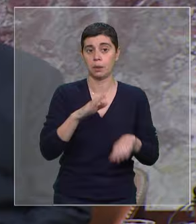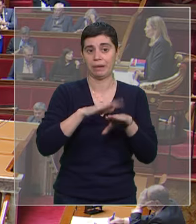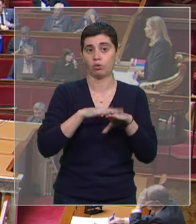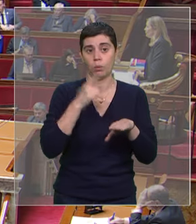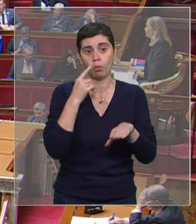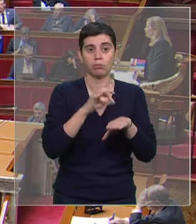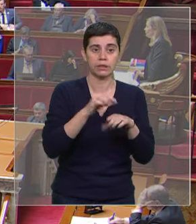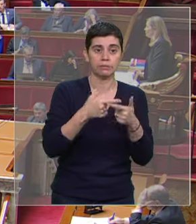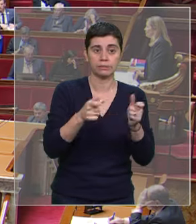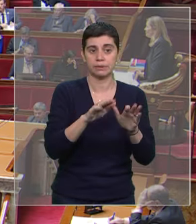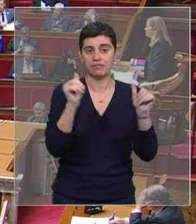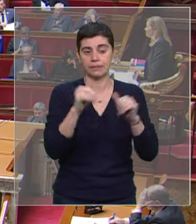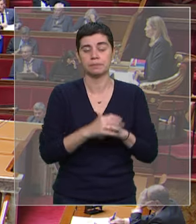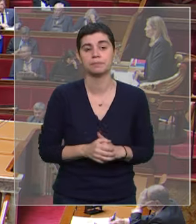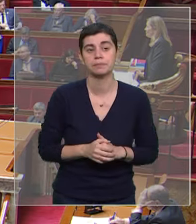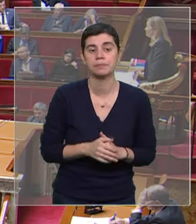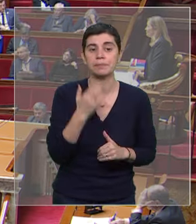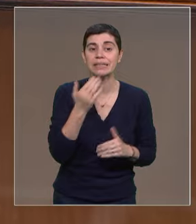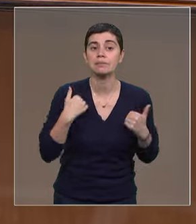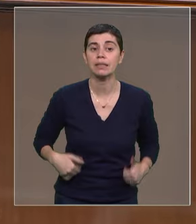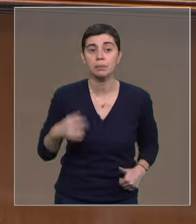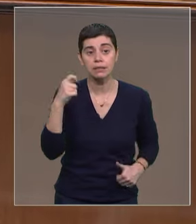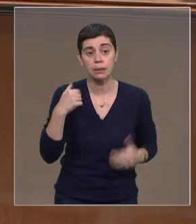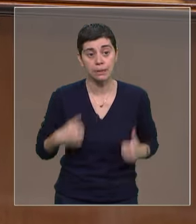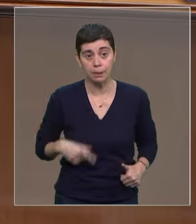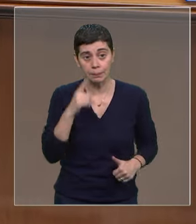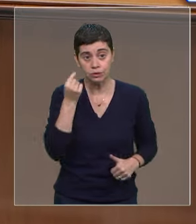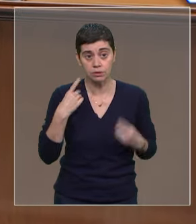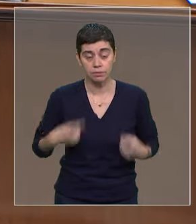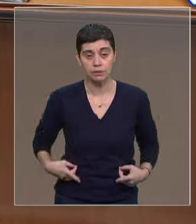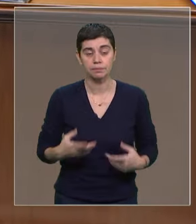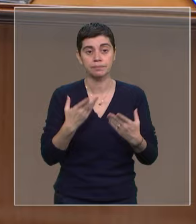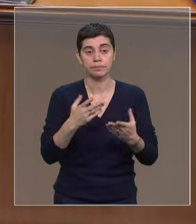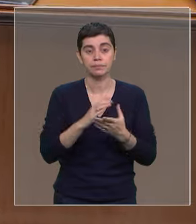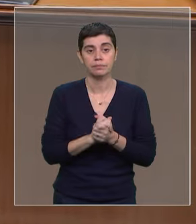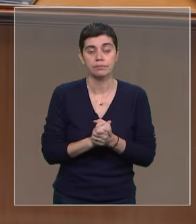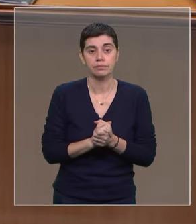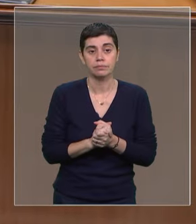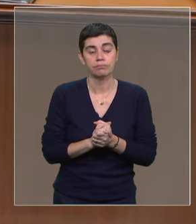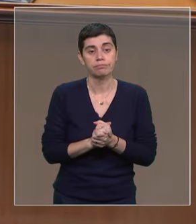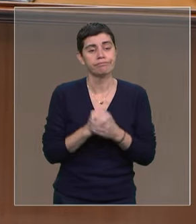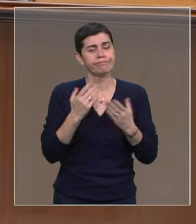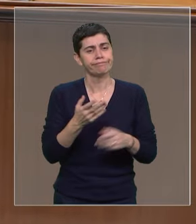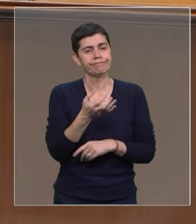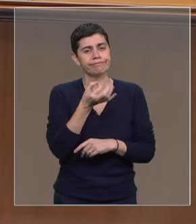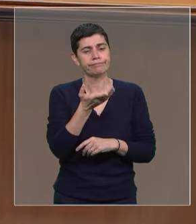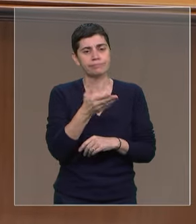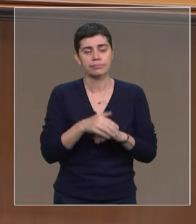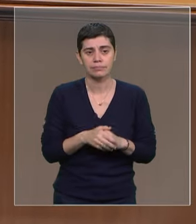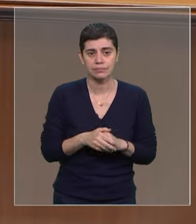Merci, madame la présidente, mesdames et messieurs les députés, monsieur le député. Vous évoquez la